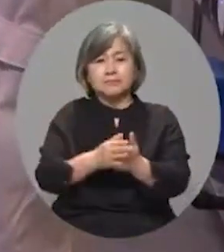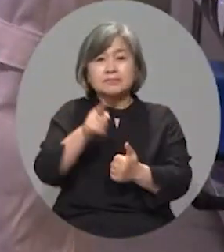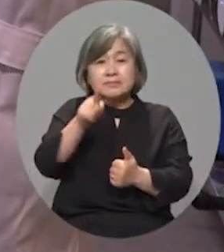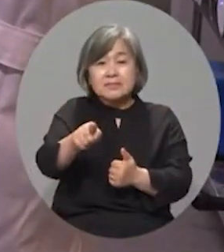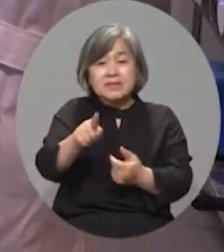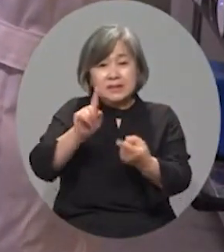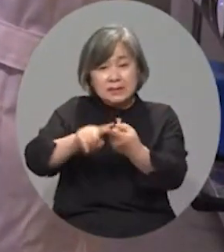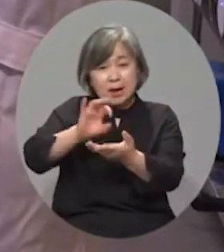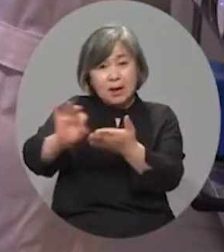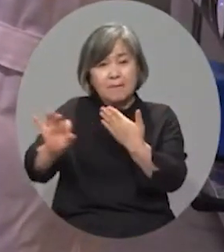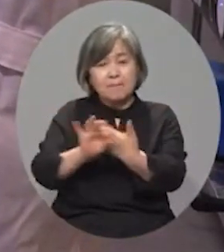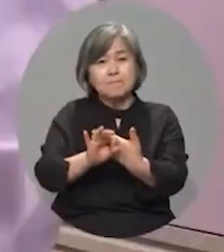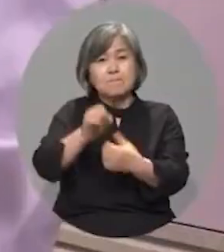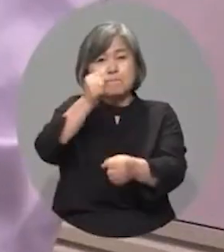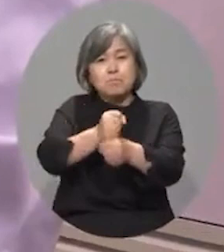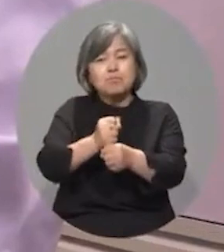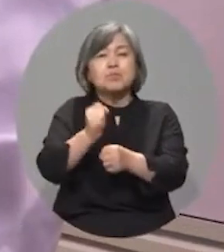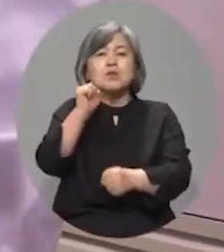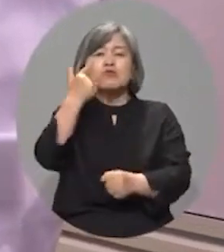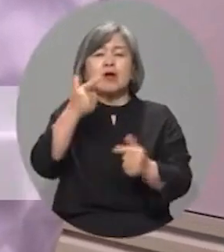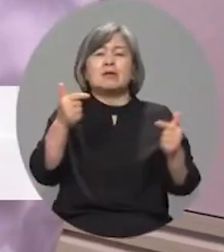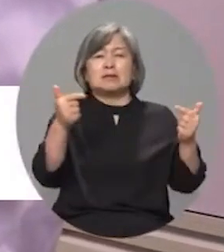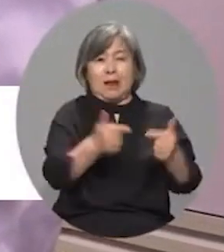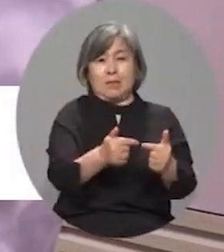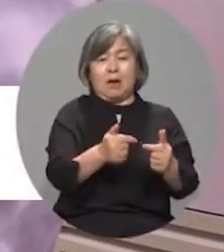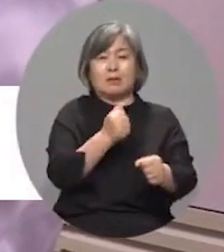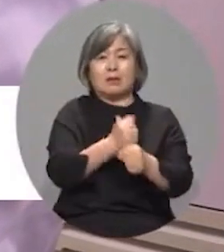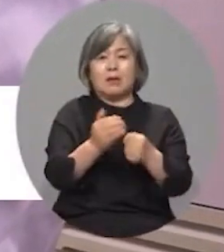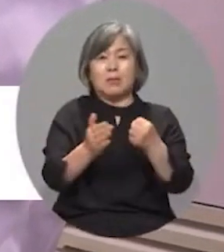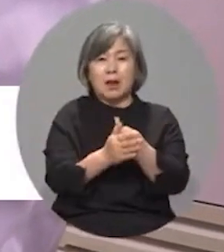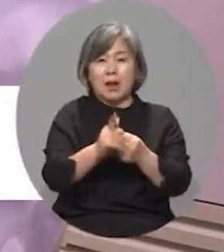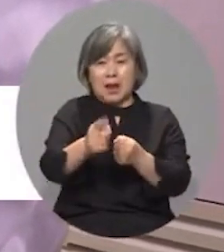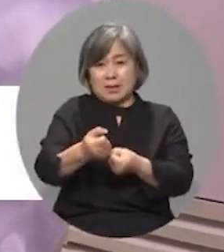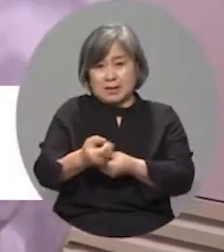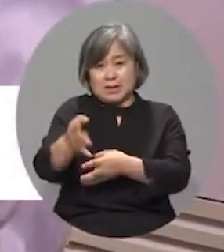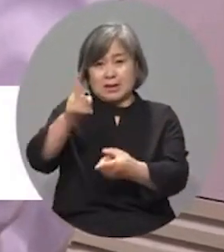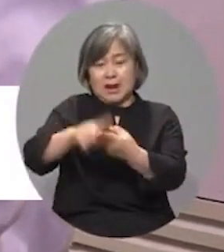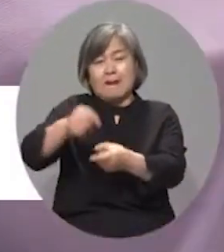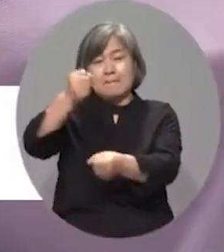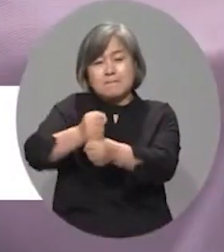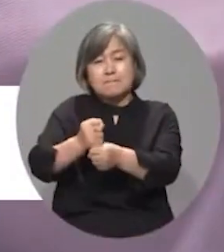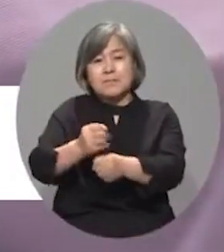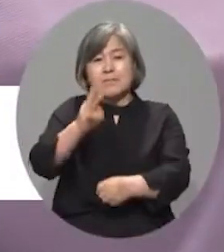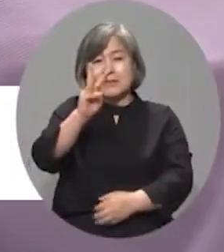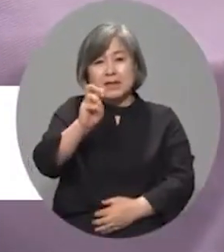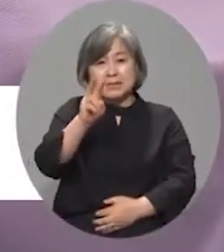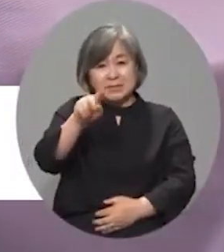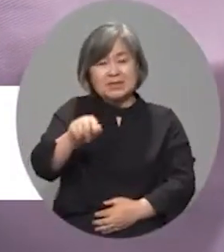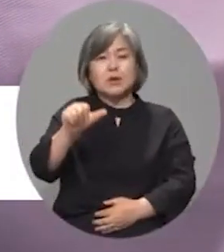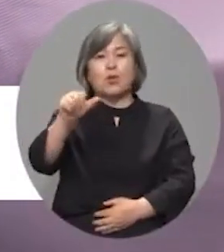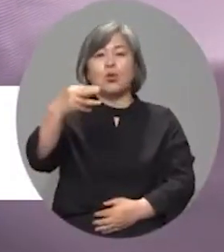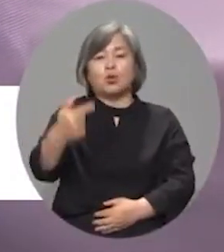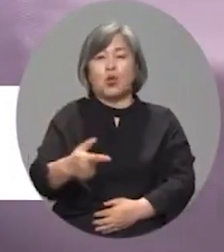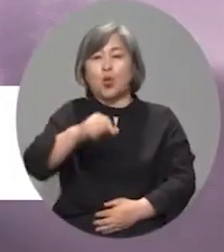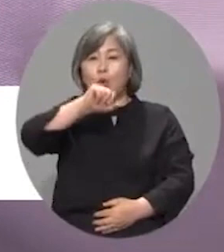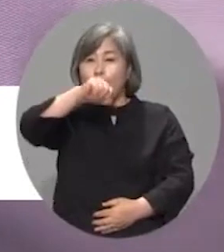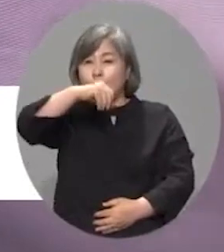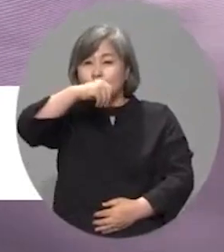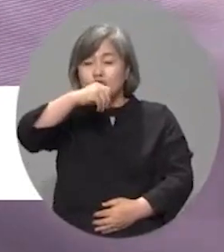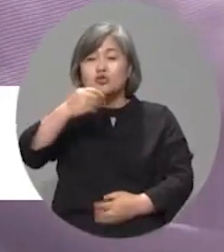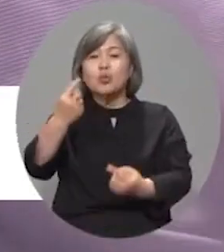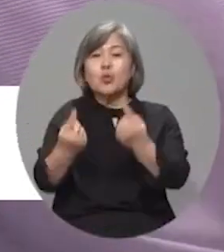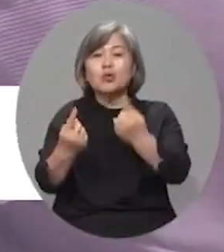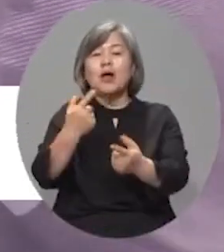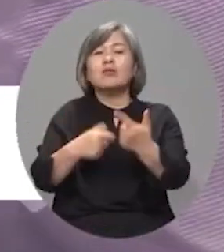캐나프를 이용하면 생산 주기가 6개월로 짧은 데다 헥타르당 생산량이 32.5톤으로 옥수수보다